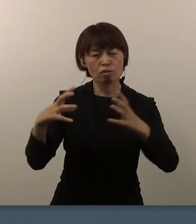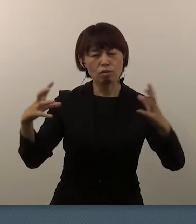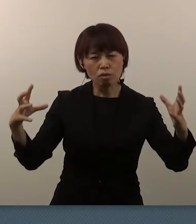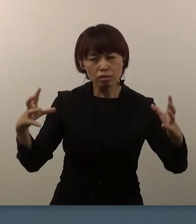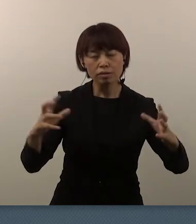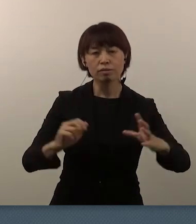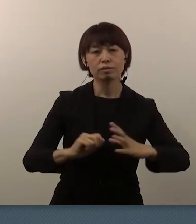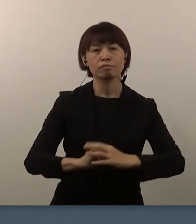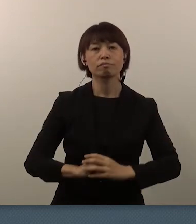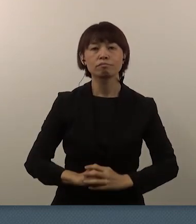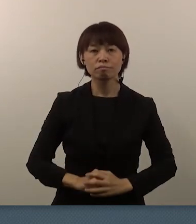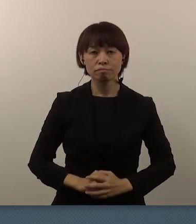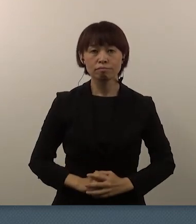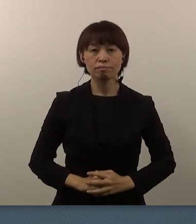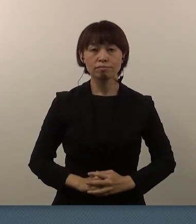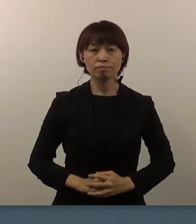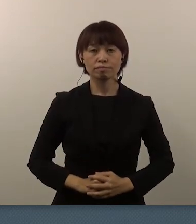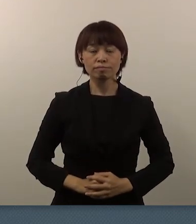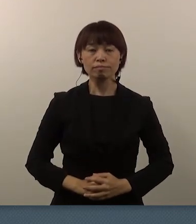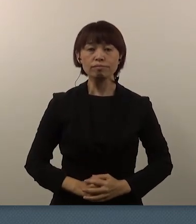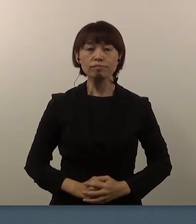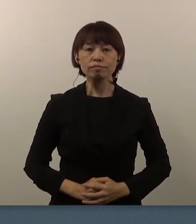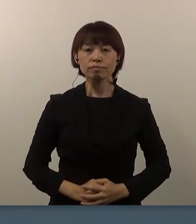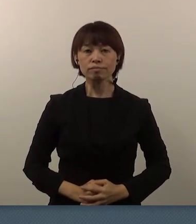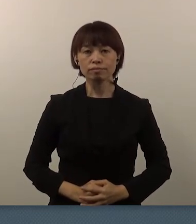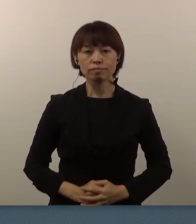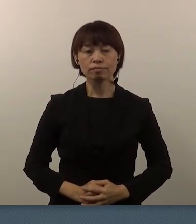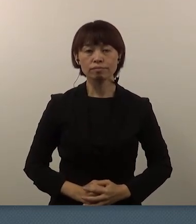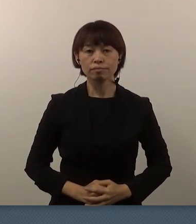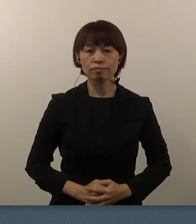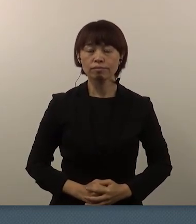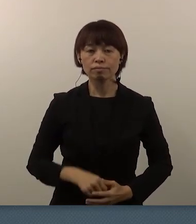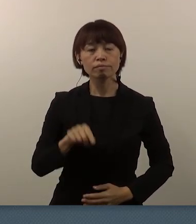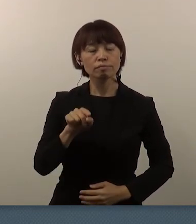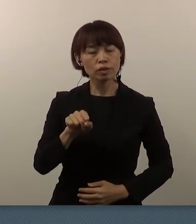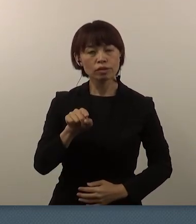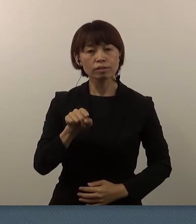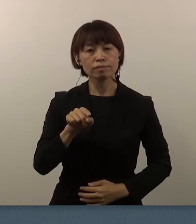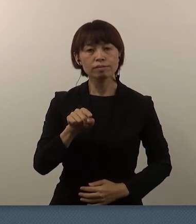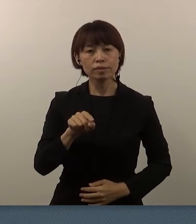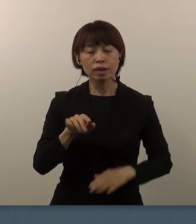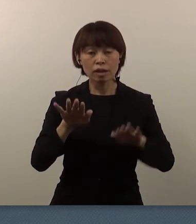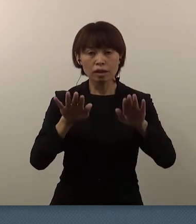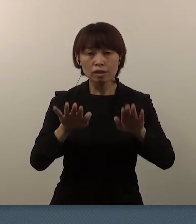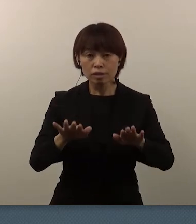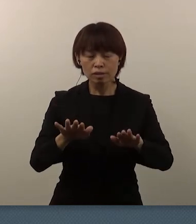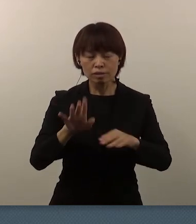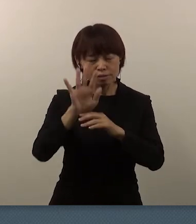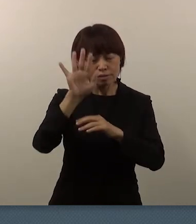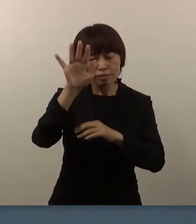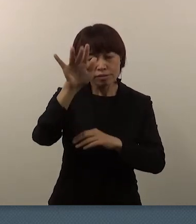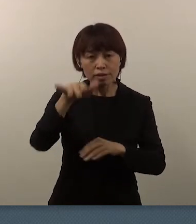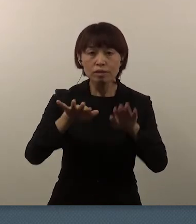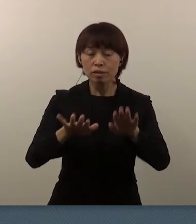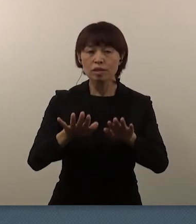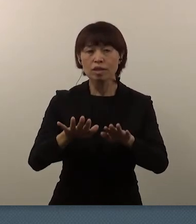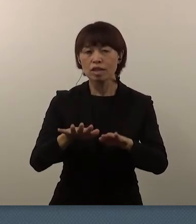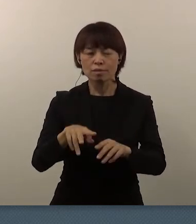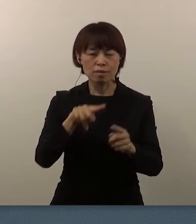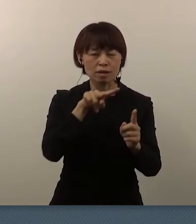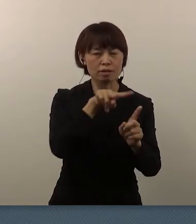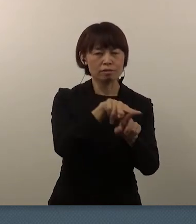私の中では存在だったということでありますね。それが、まあ、今頃になってその死刑が執行されるといった